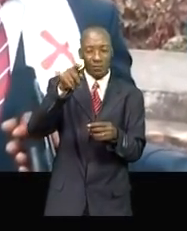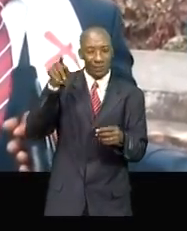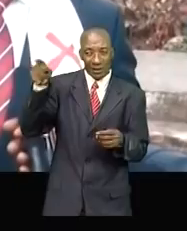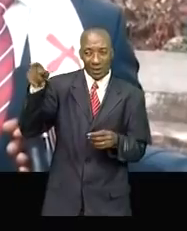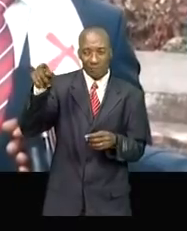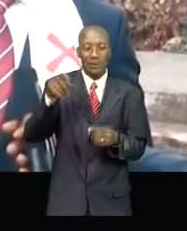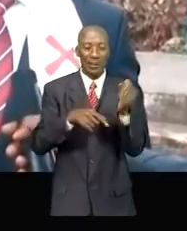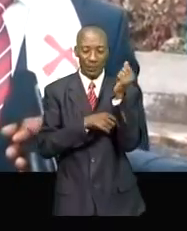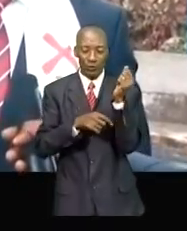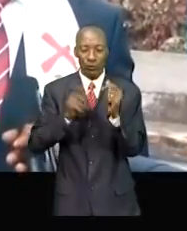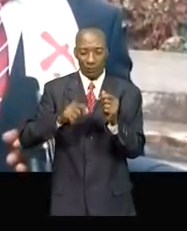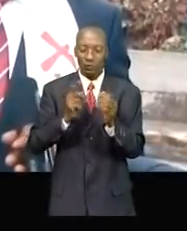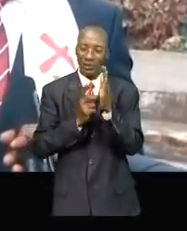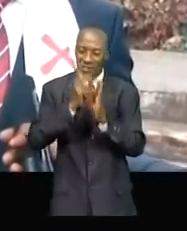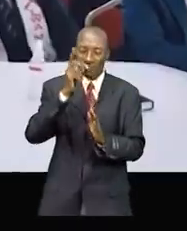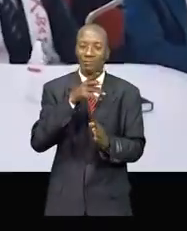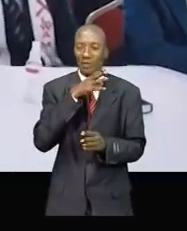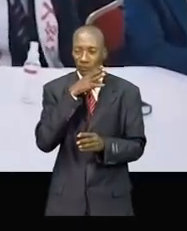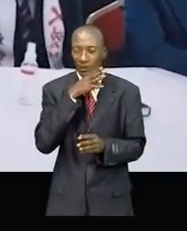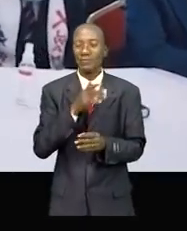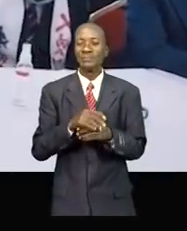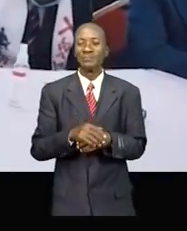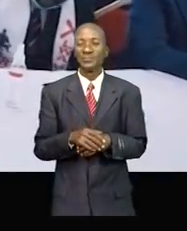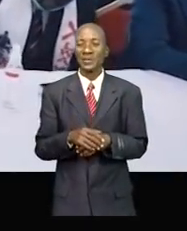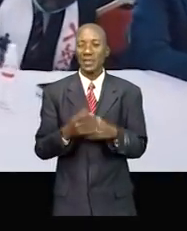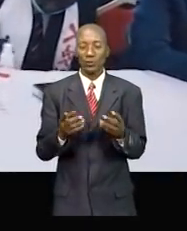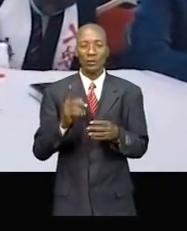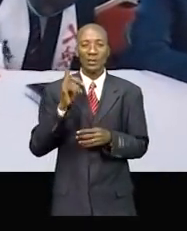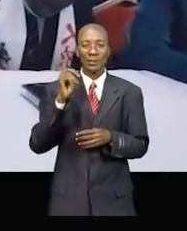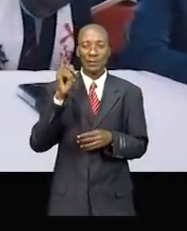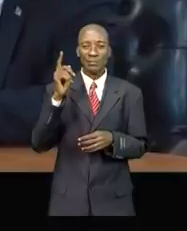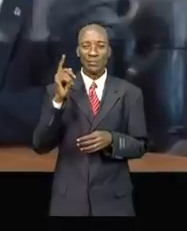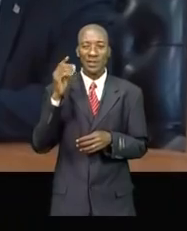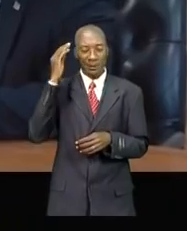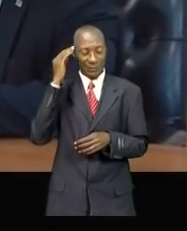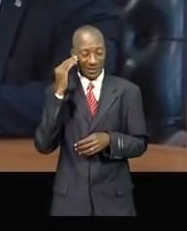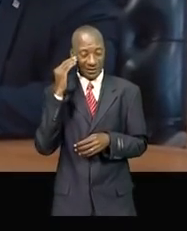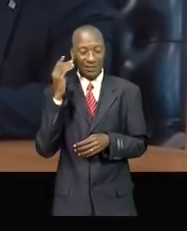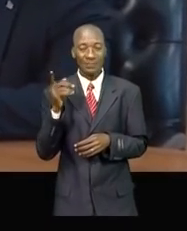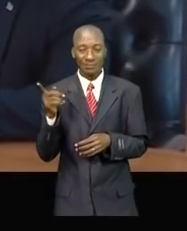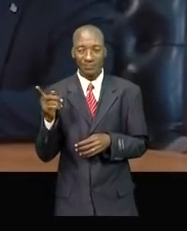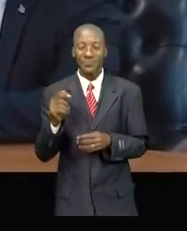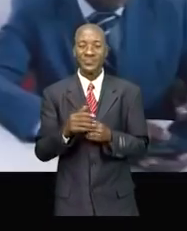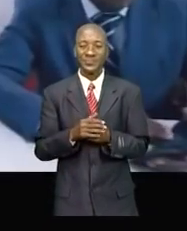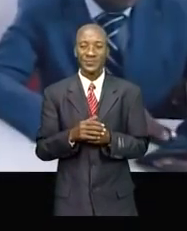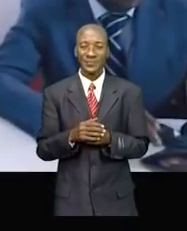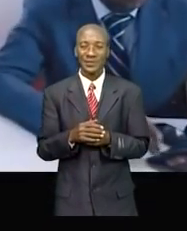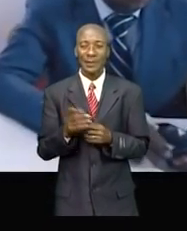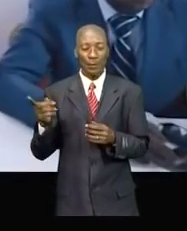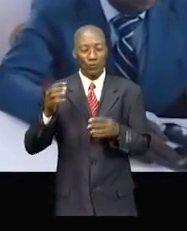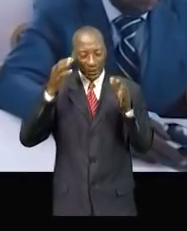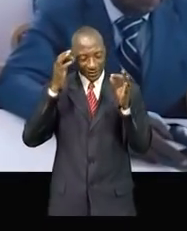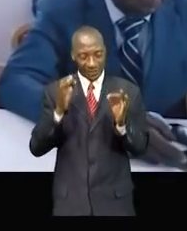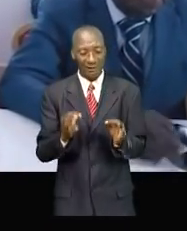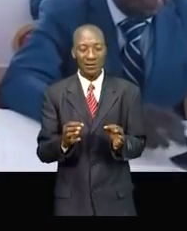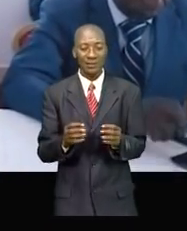du développement durable et palpable. Le chef de l'exécutif national, Jean-Michel Samalukonde Kyenge, est plus que déterminé